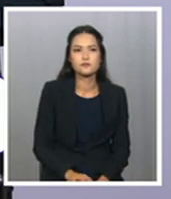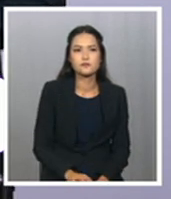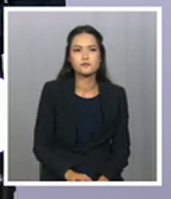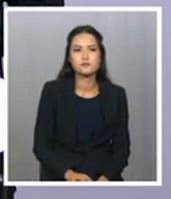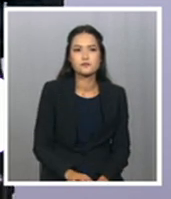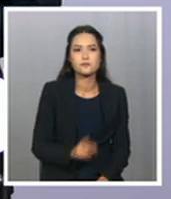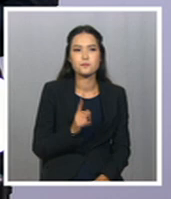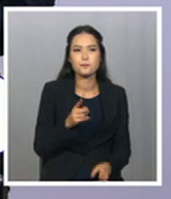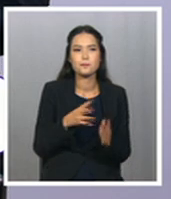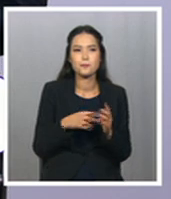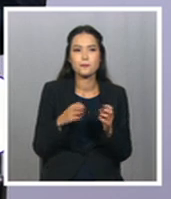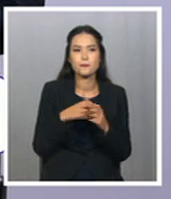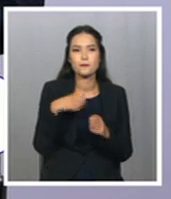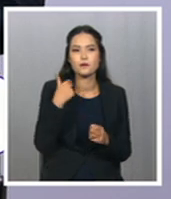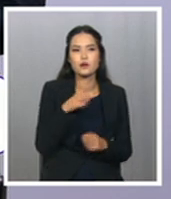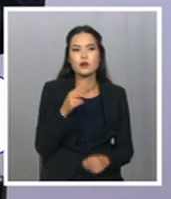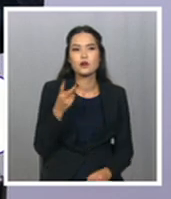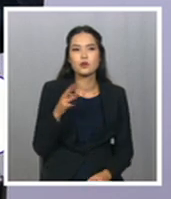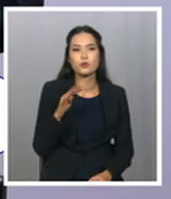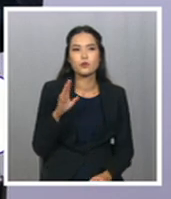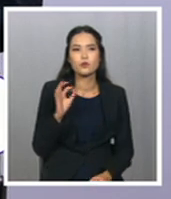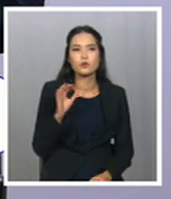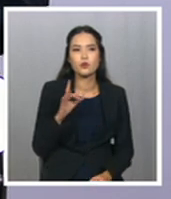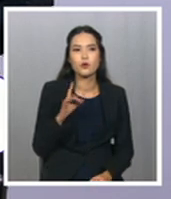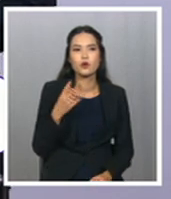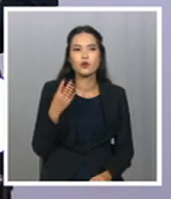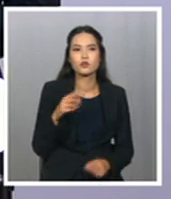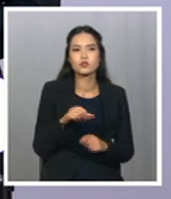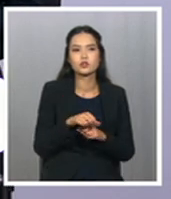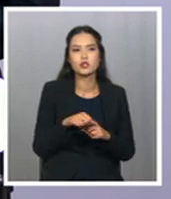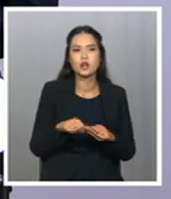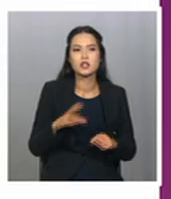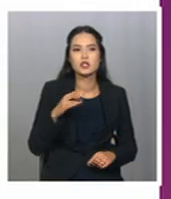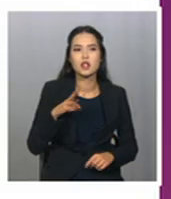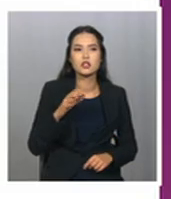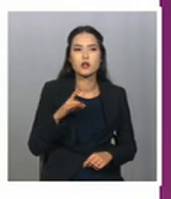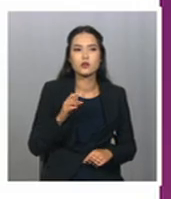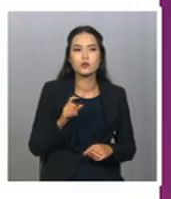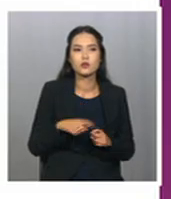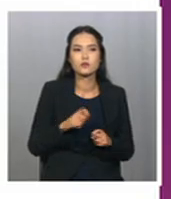Яғни 1910 жылдан кейін ол Нью-Йорк штатының сенаторы болып сайланды.